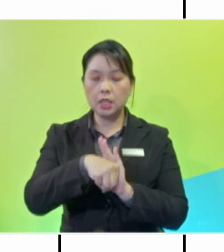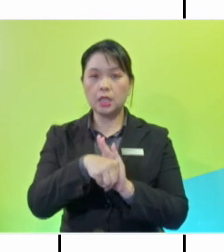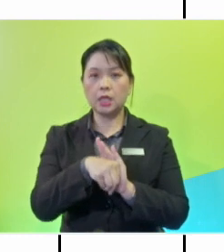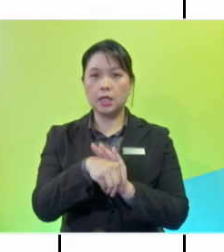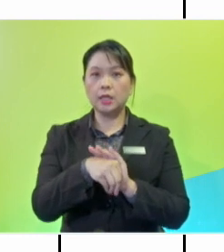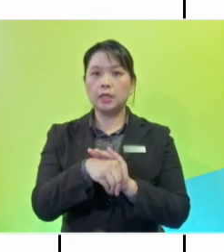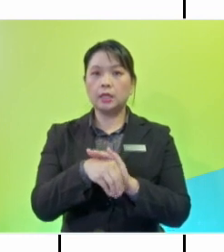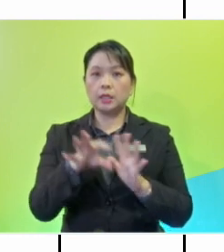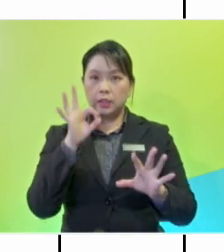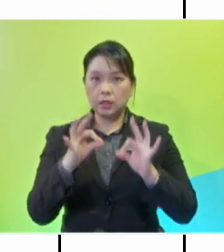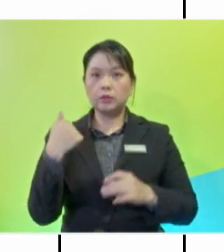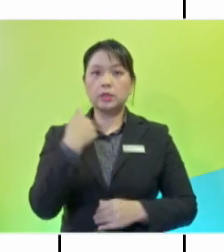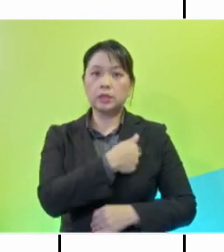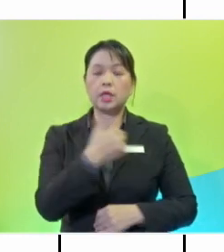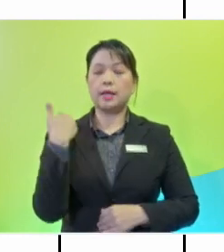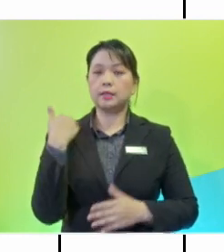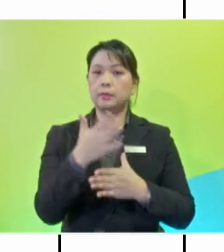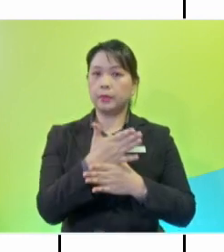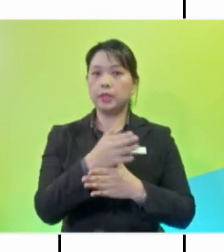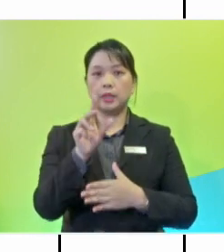kita di bagian itu